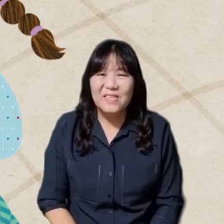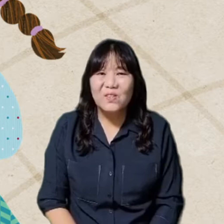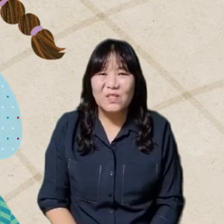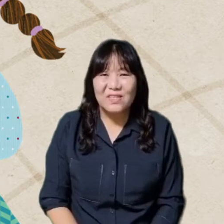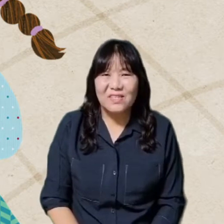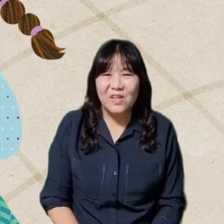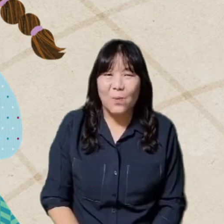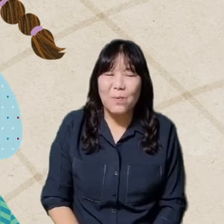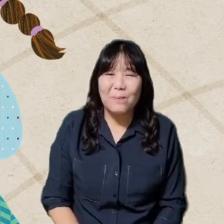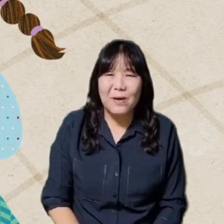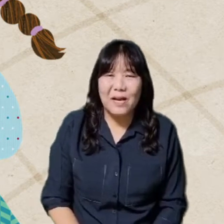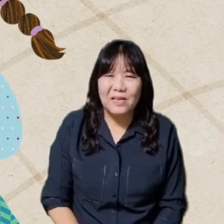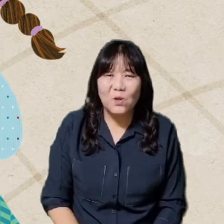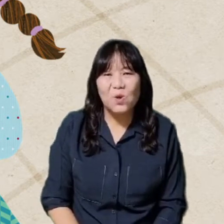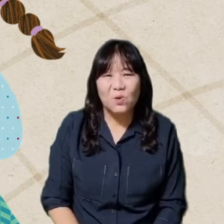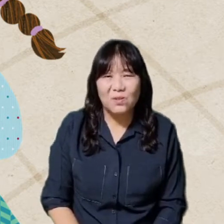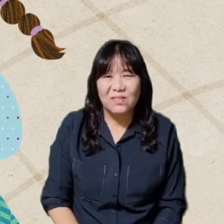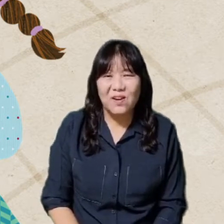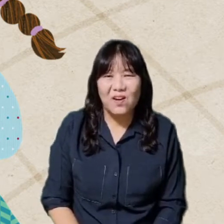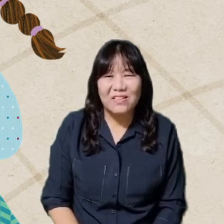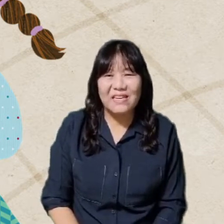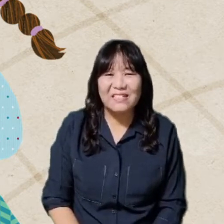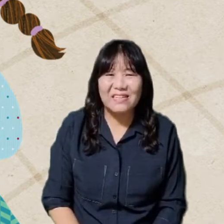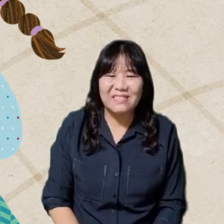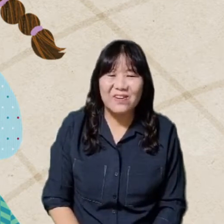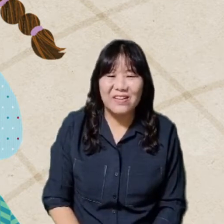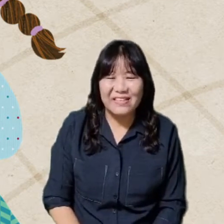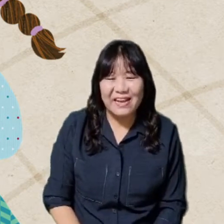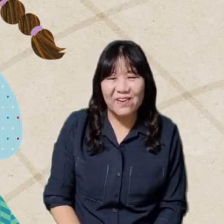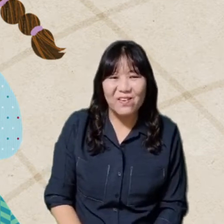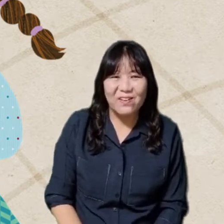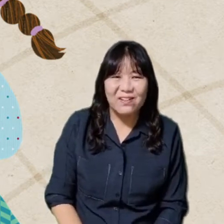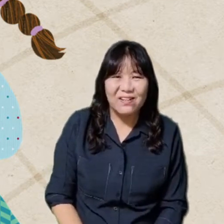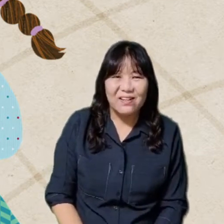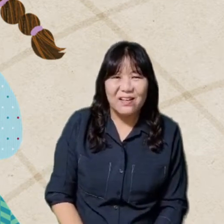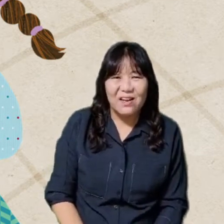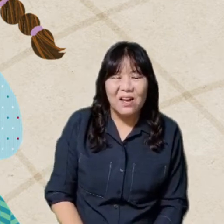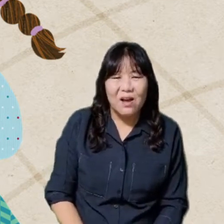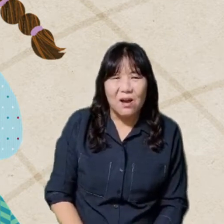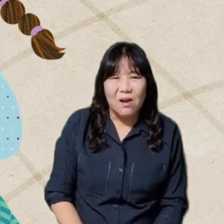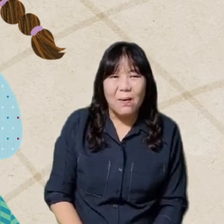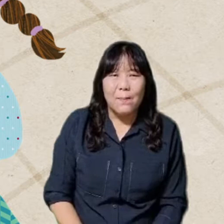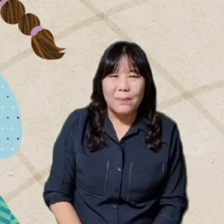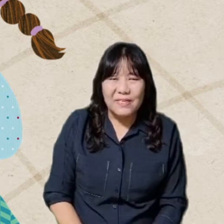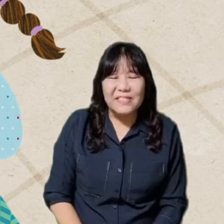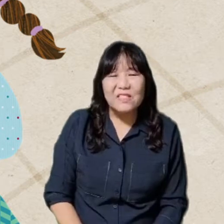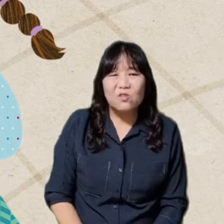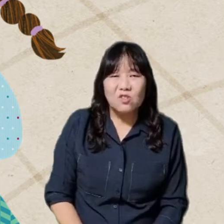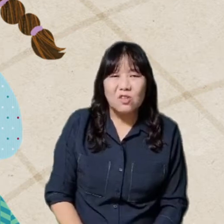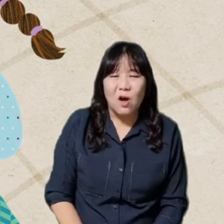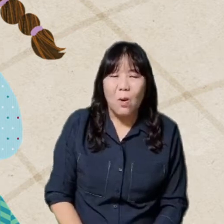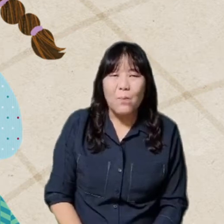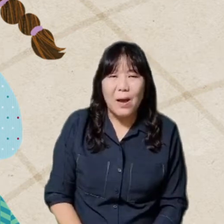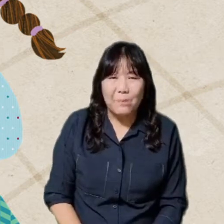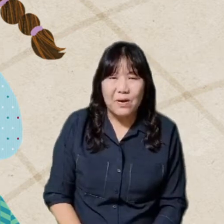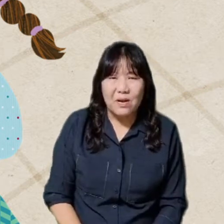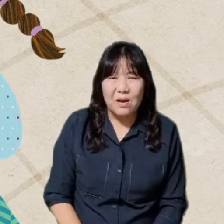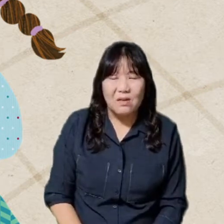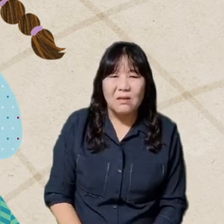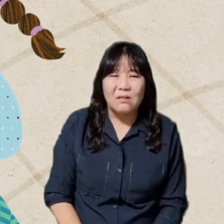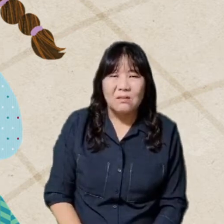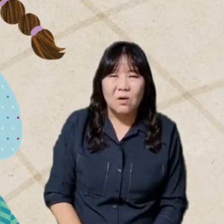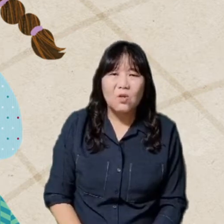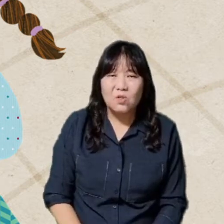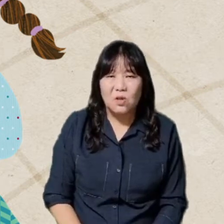우리 친구들은 엄마 아빠 손을 놓쳐서 길을 잃은 적 있나요? 이 친구는 엄마